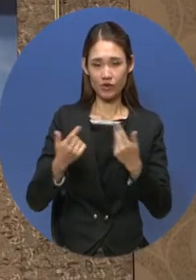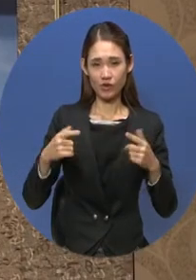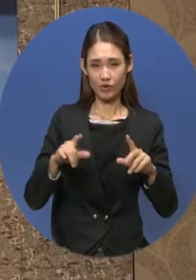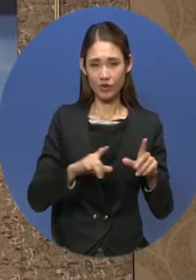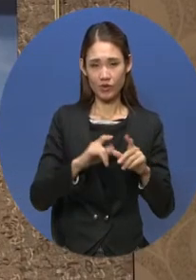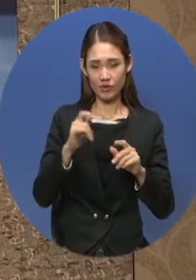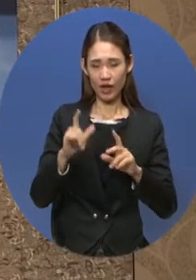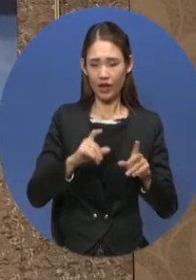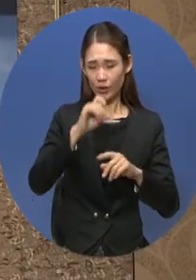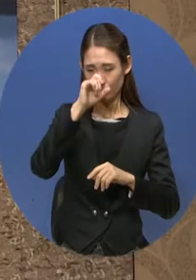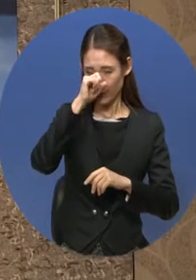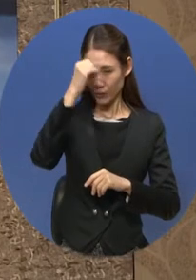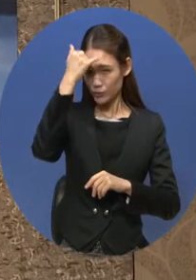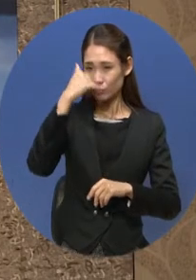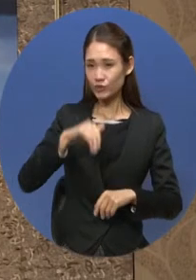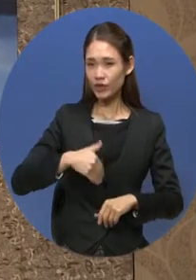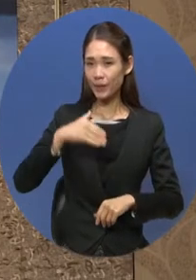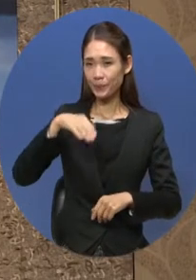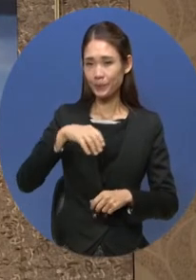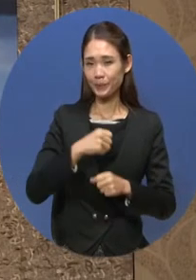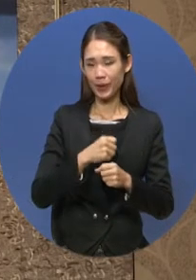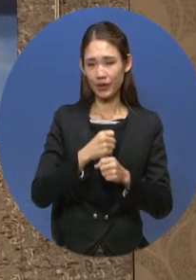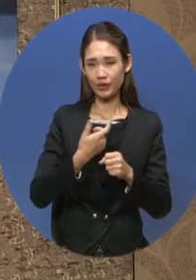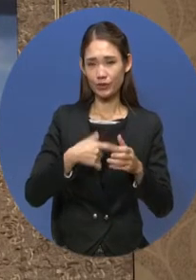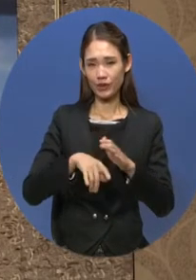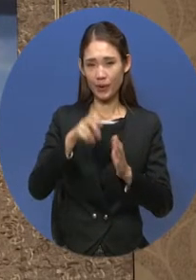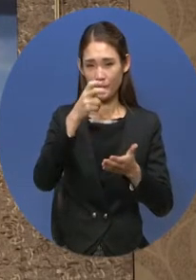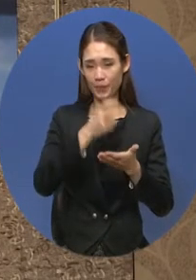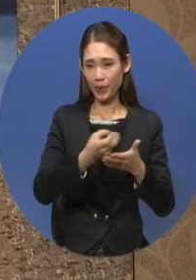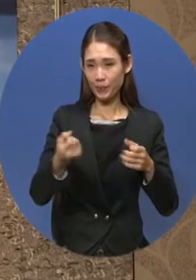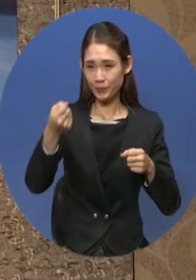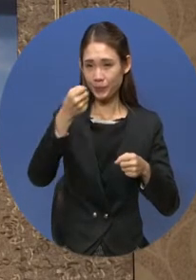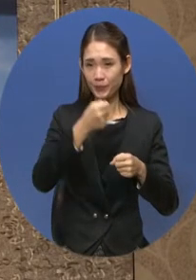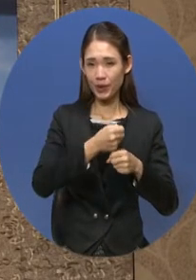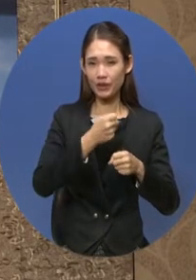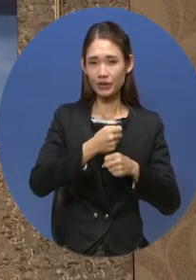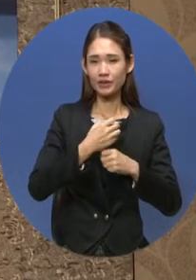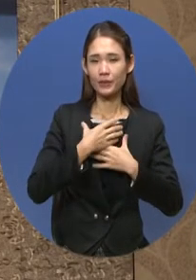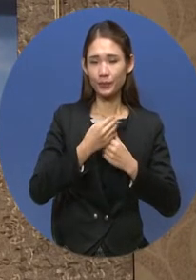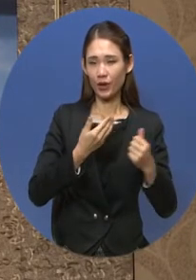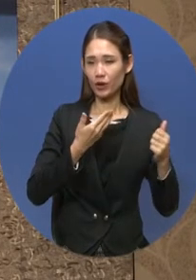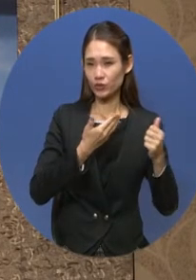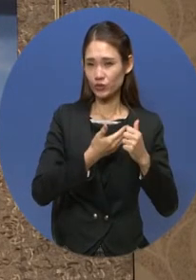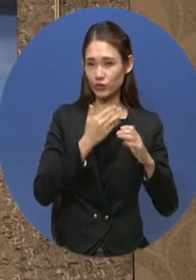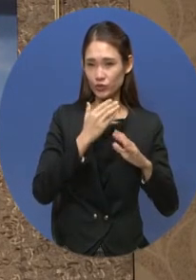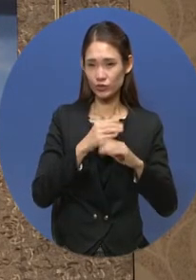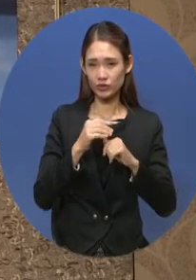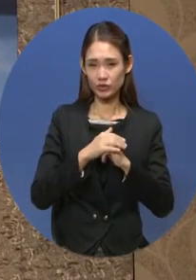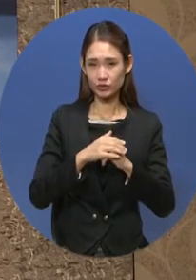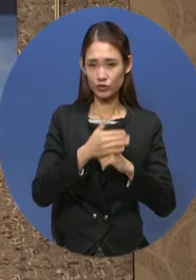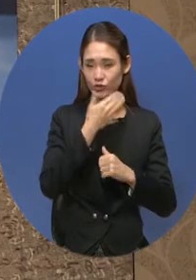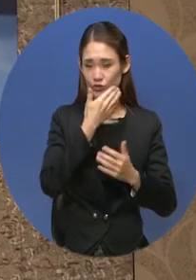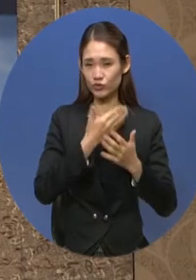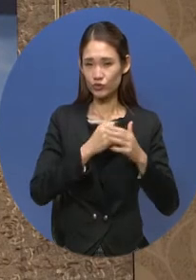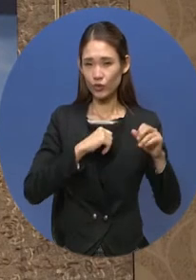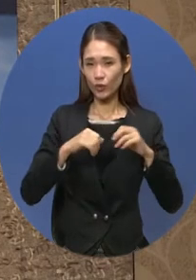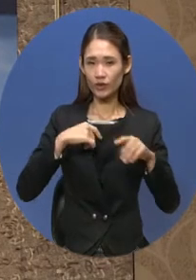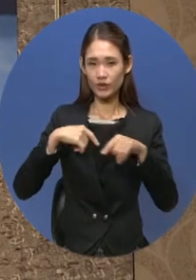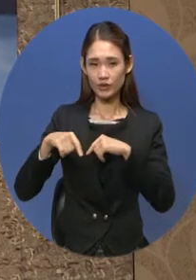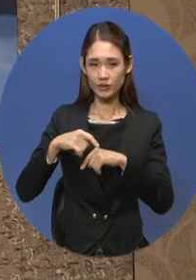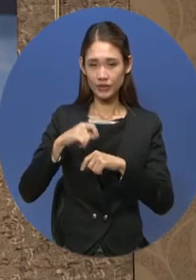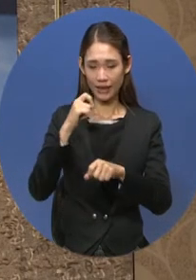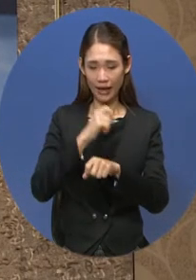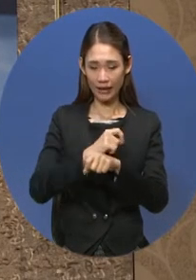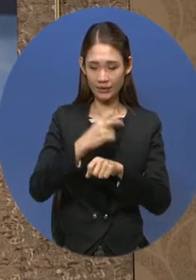좋은 충남을 만들기 위해서 입법 조례를 만들어서 편리함을 주고 있고요. 네. 또 집행부의 주요 정책을 행정감사